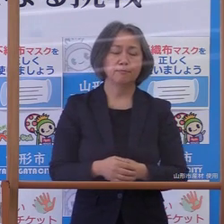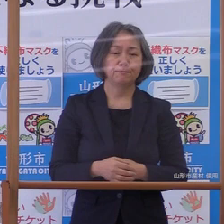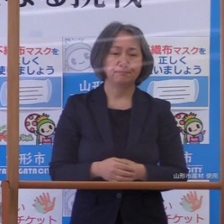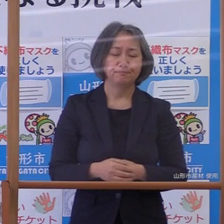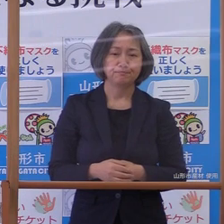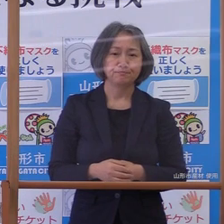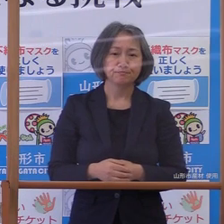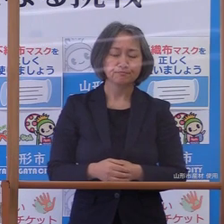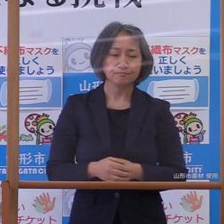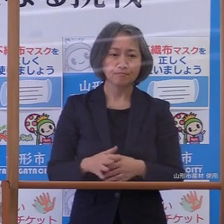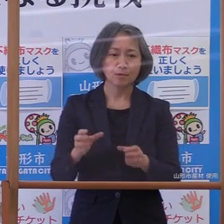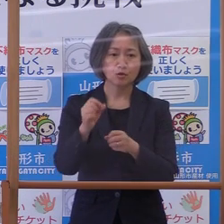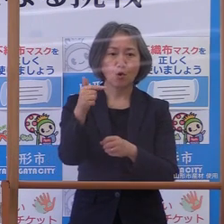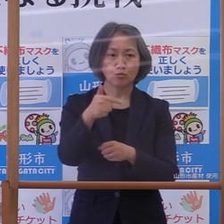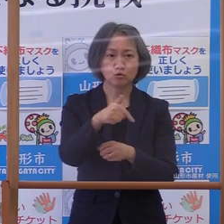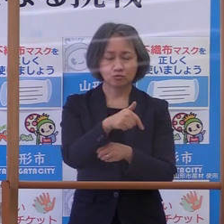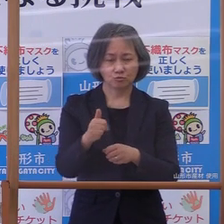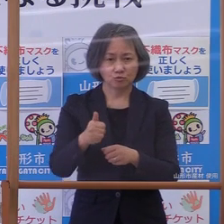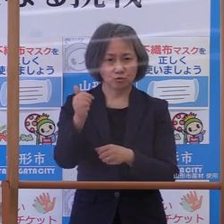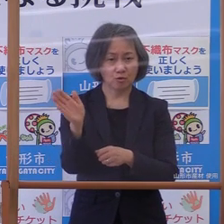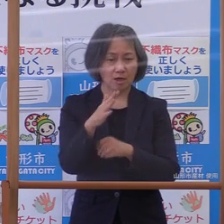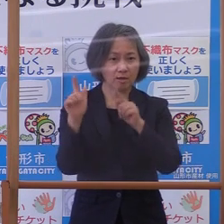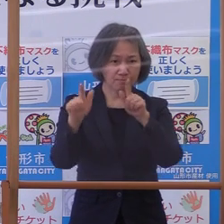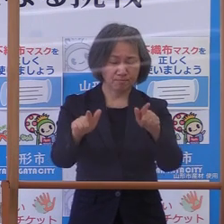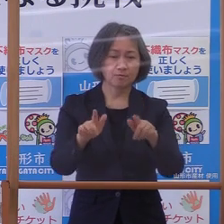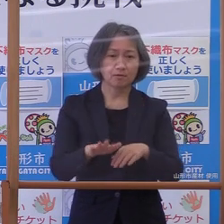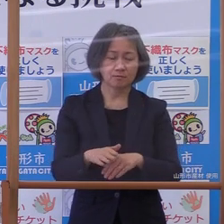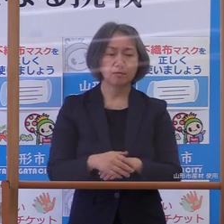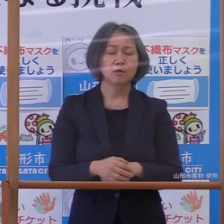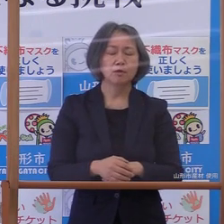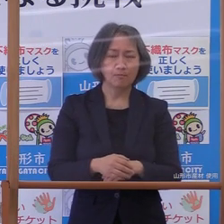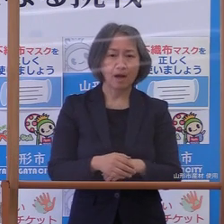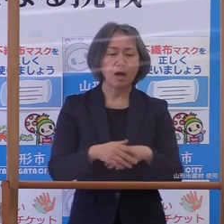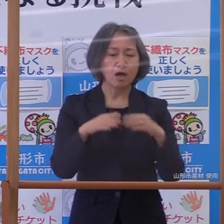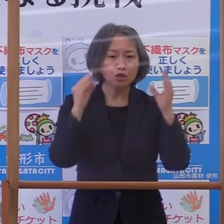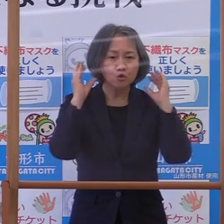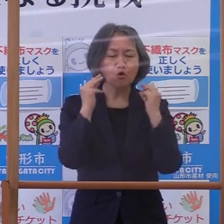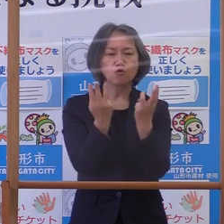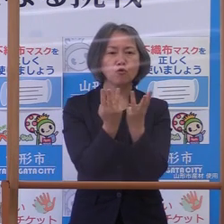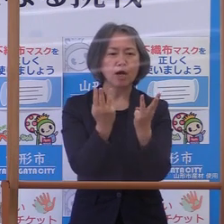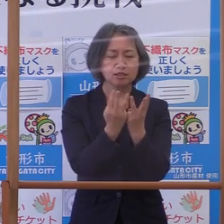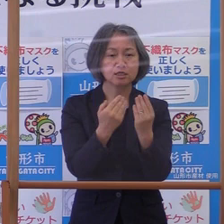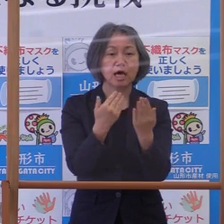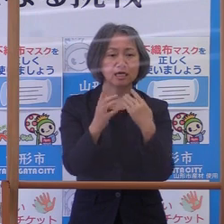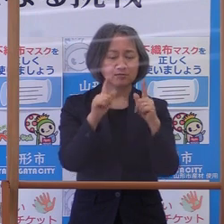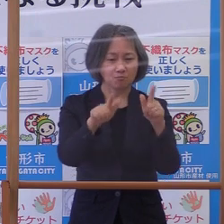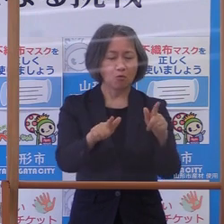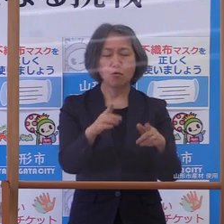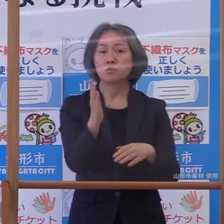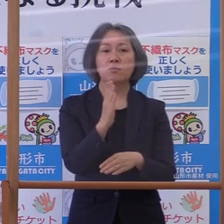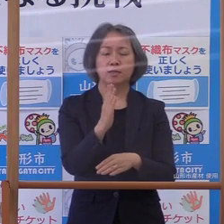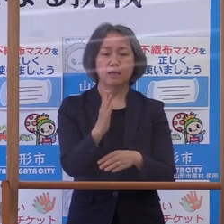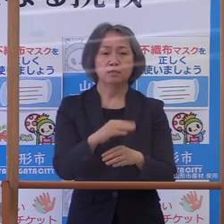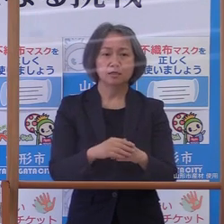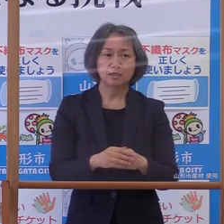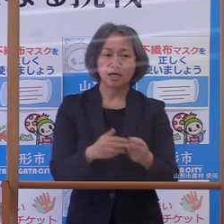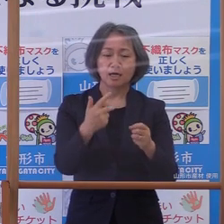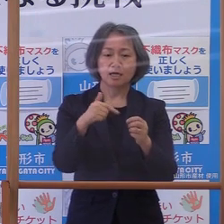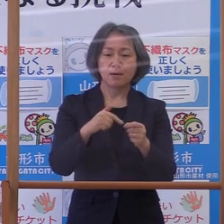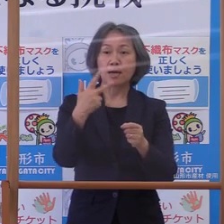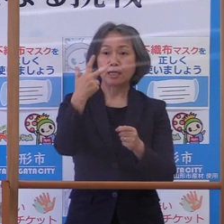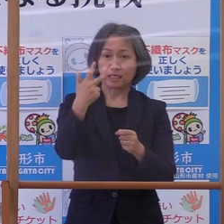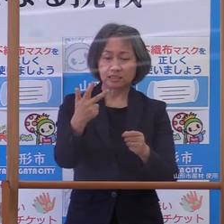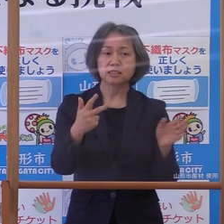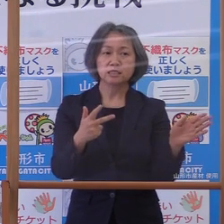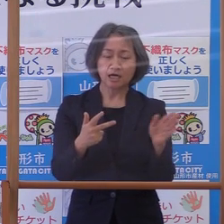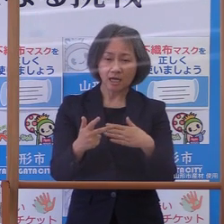。 はい、具体的に何情報ということでなく、こちらからお伝えしたい、お知らせしたい情報を普通に